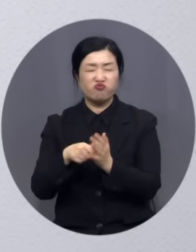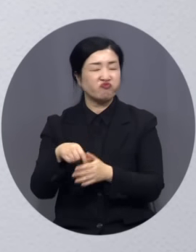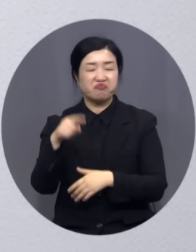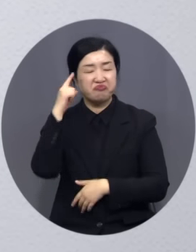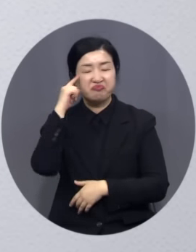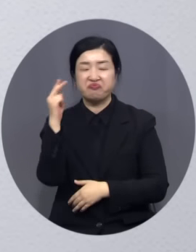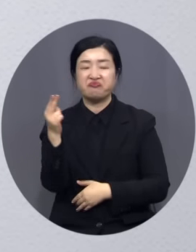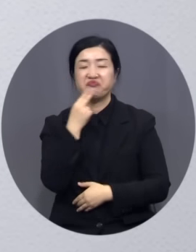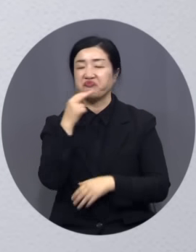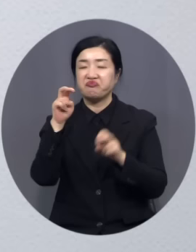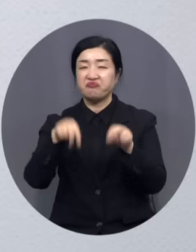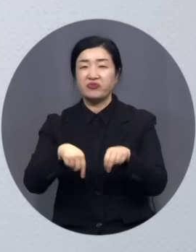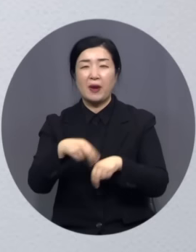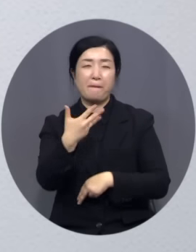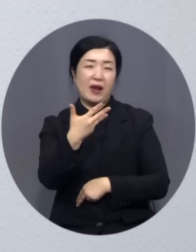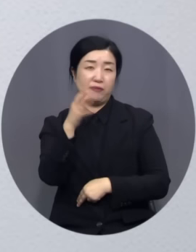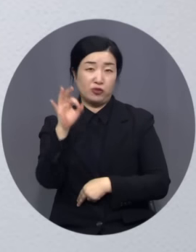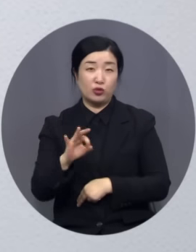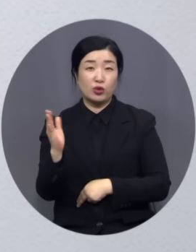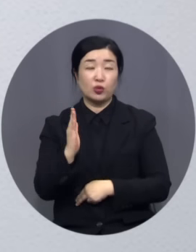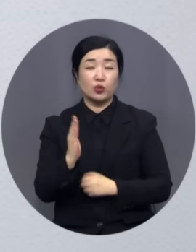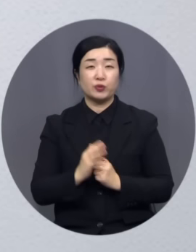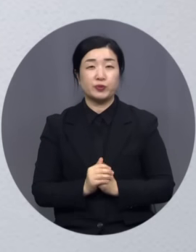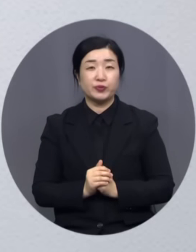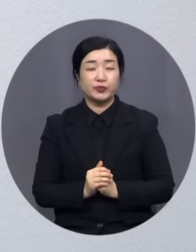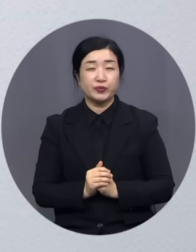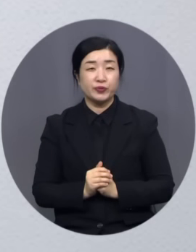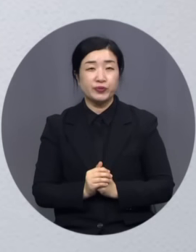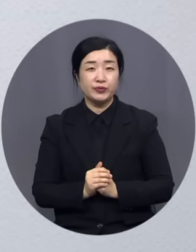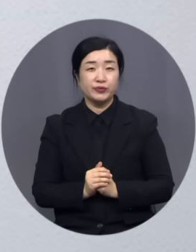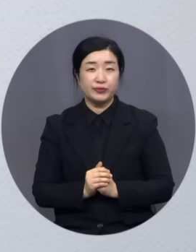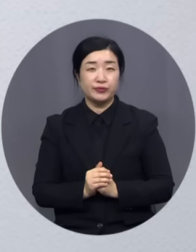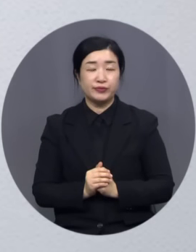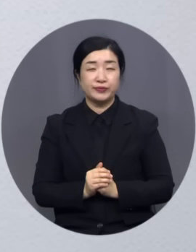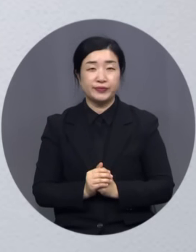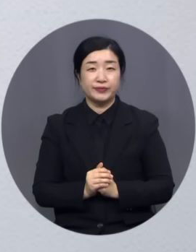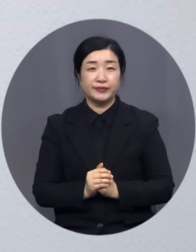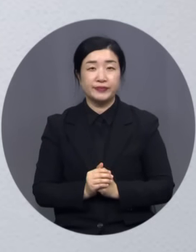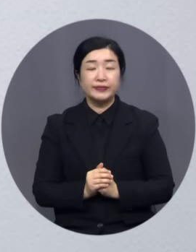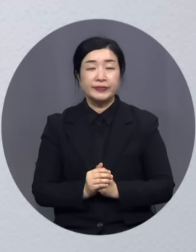없다가 88% 있습니다 MBC 뉴스 조인입니다